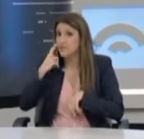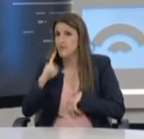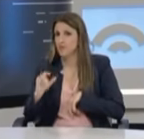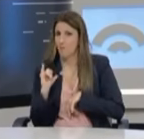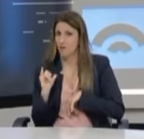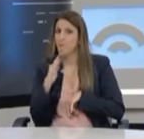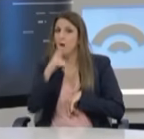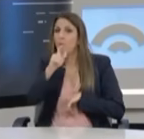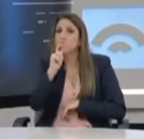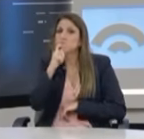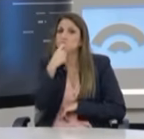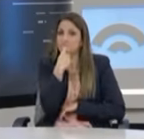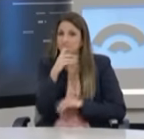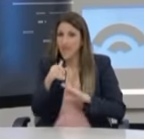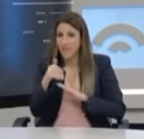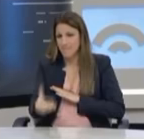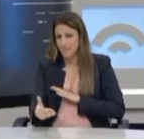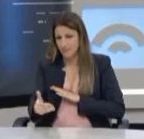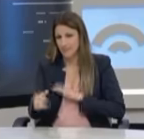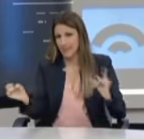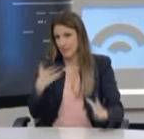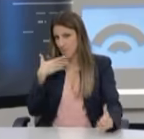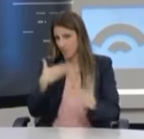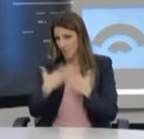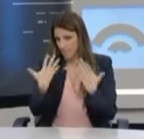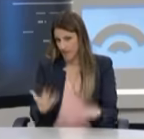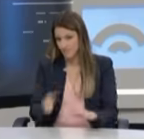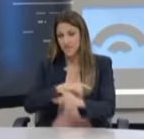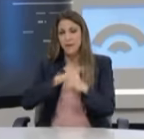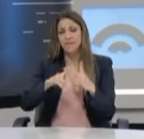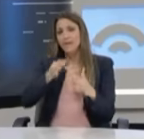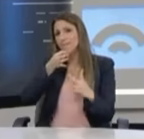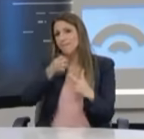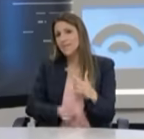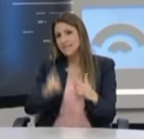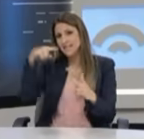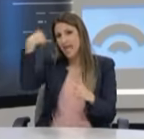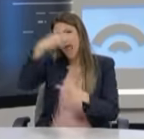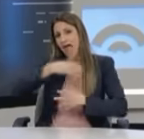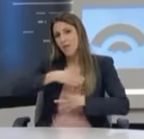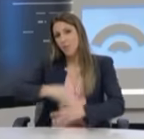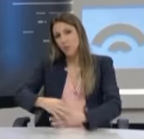Κοτζιά, μίλησε η κοινοβουλευτική εκπρόσωπος των ΑΝΕΛ.